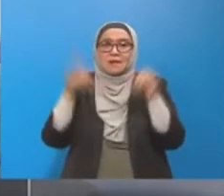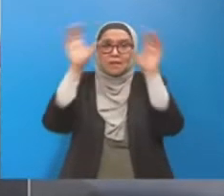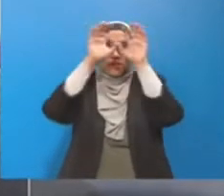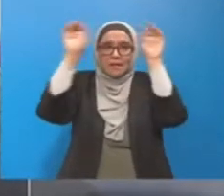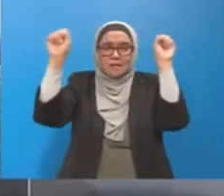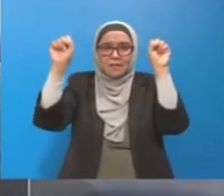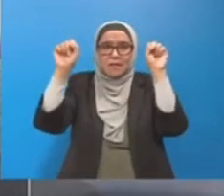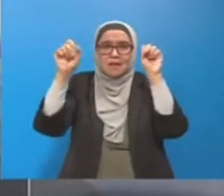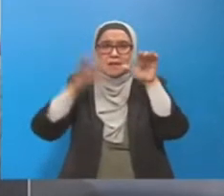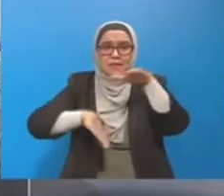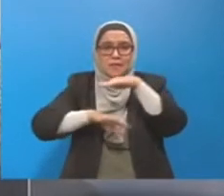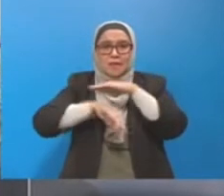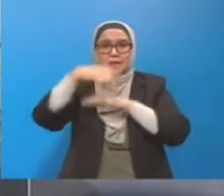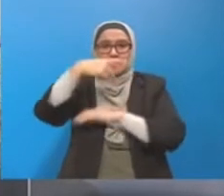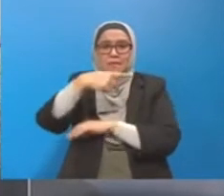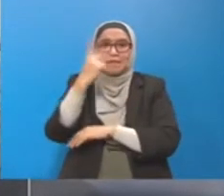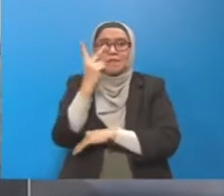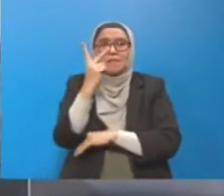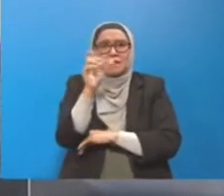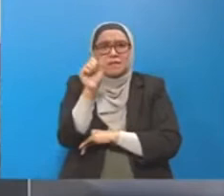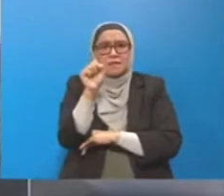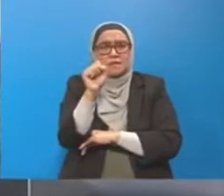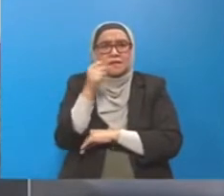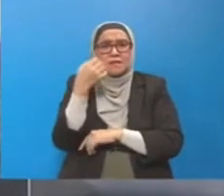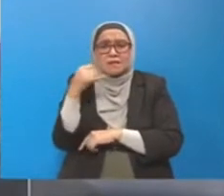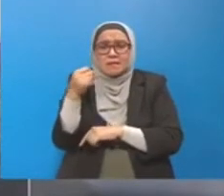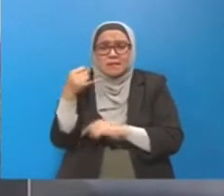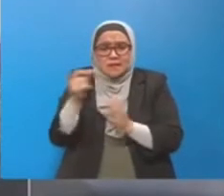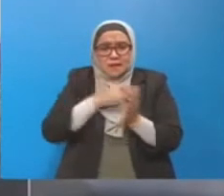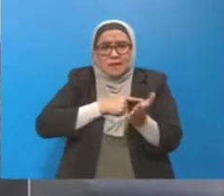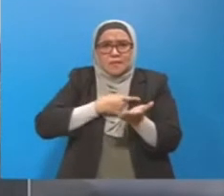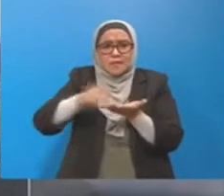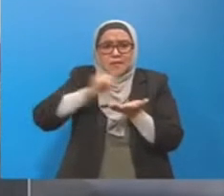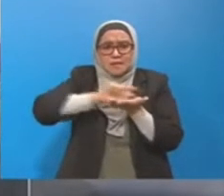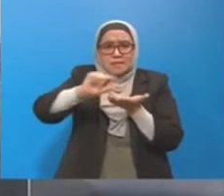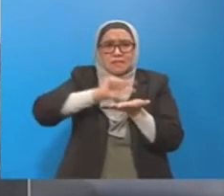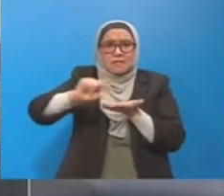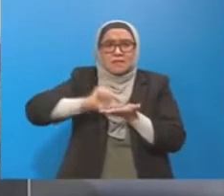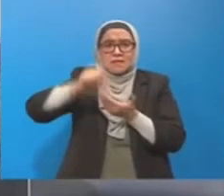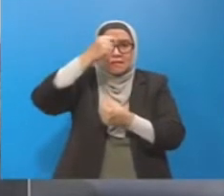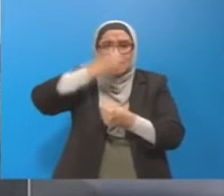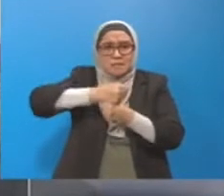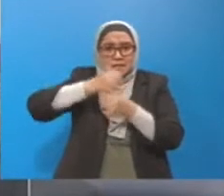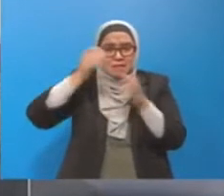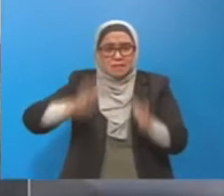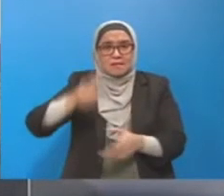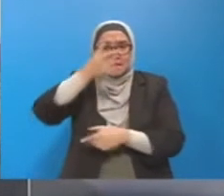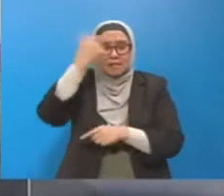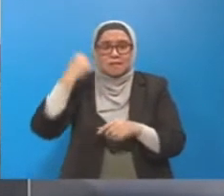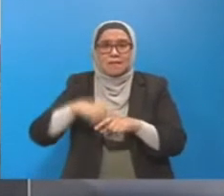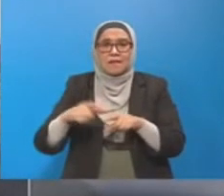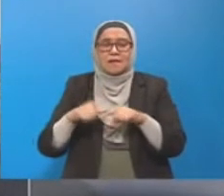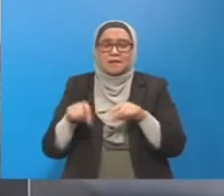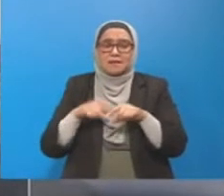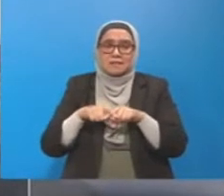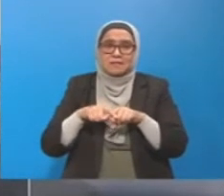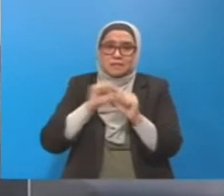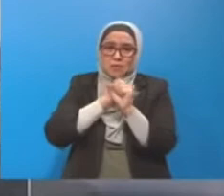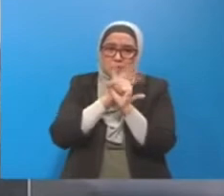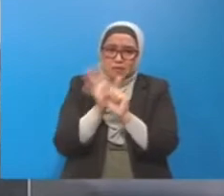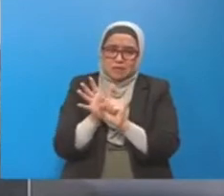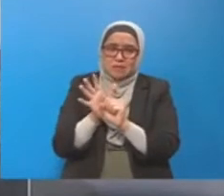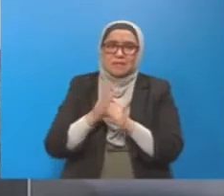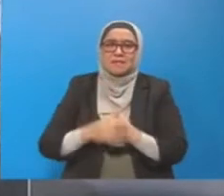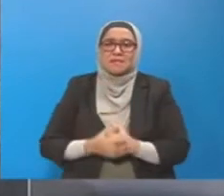sederhana ataupun pcs tidak mampu untuk membayar gaji pekerja disebabkan wabak komitmen belas kasih